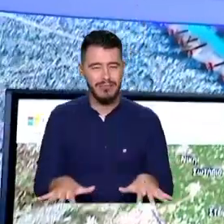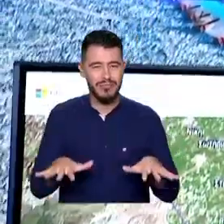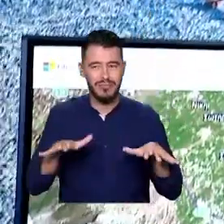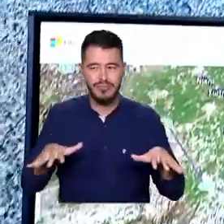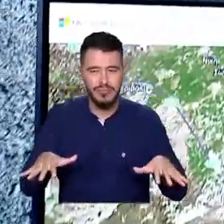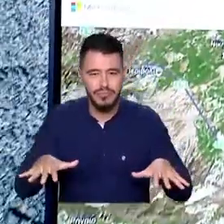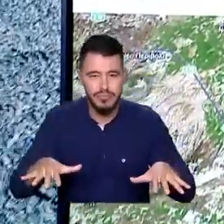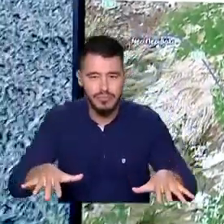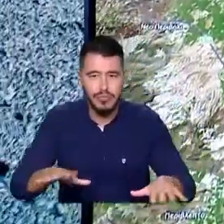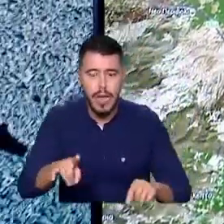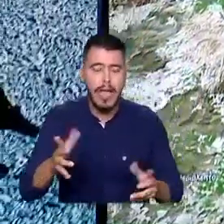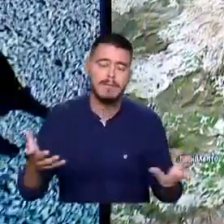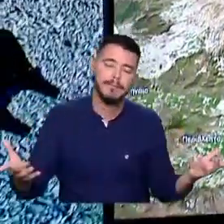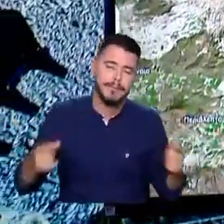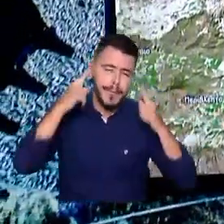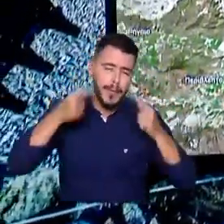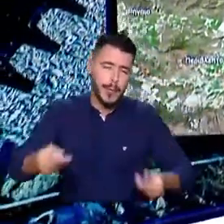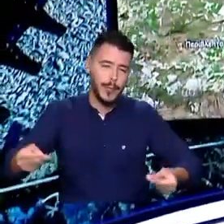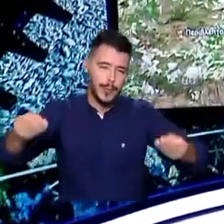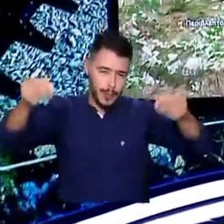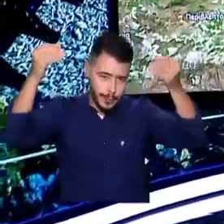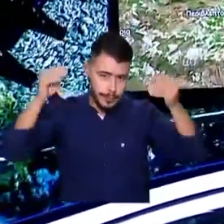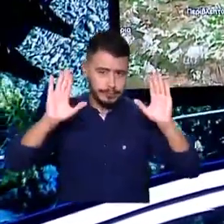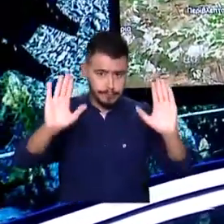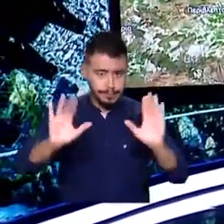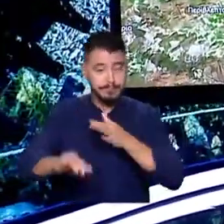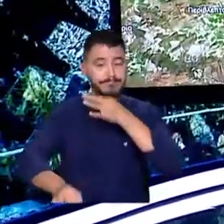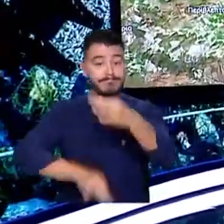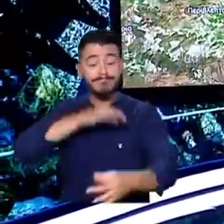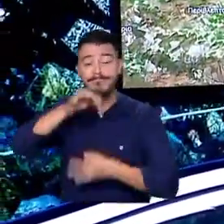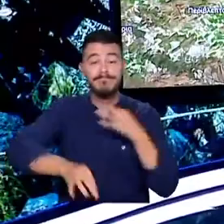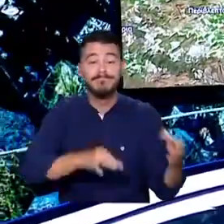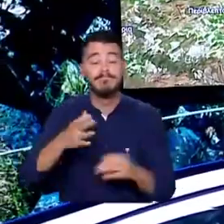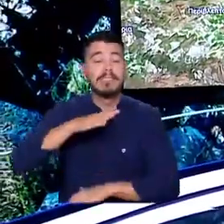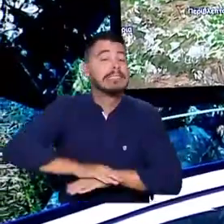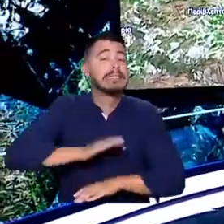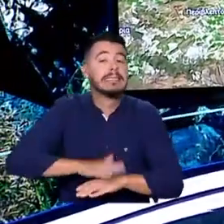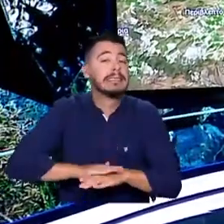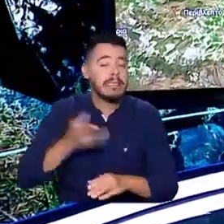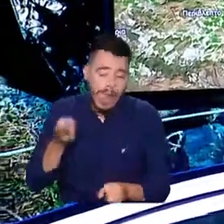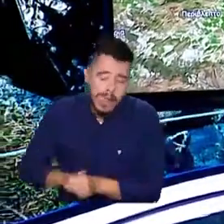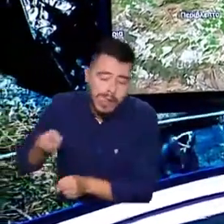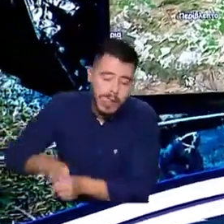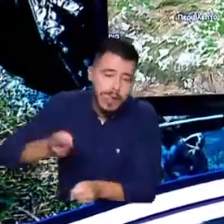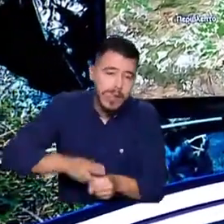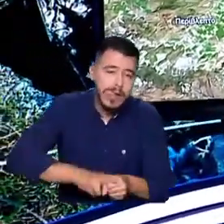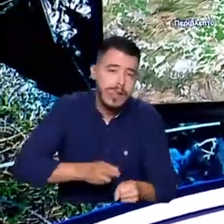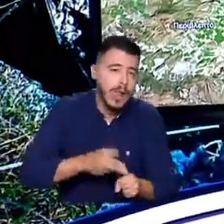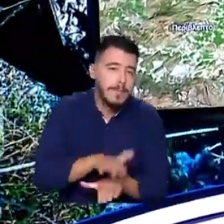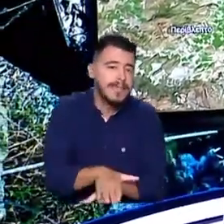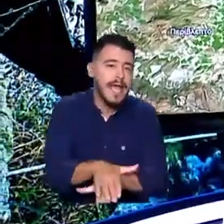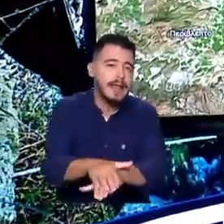Θεωρίες συνωμοσίας υπάρχουν πάντα. Λοιπόν, να προσπαθήσουμε να σας δείξουμε τι ακριβώς έχει γίνει. Βλέπετε εδώ την περιοχή του